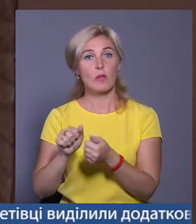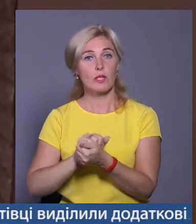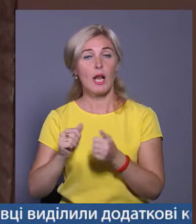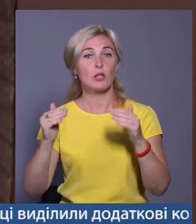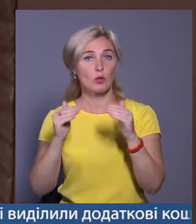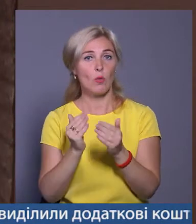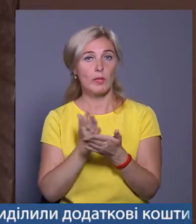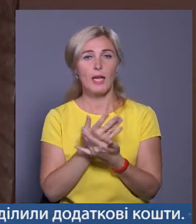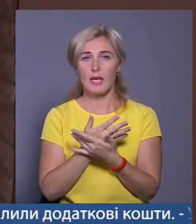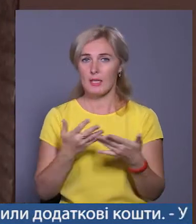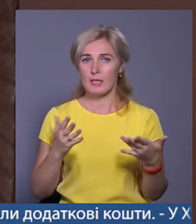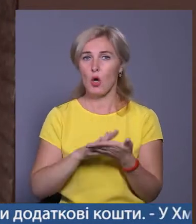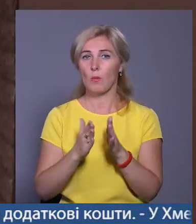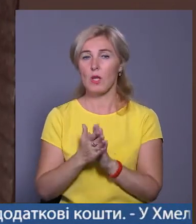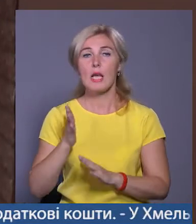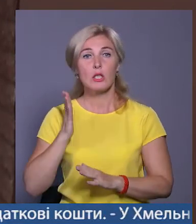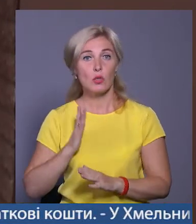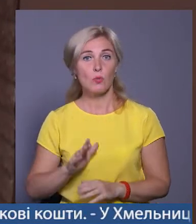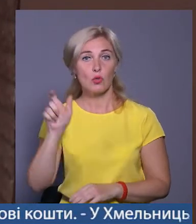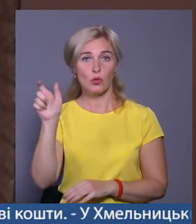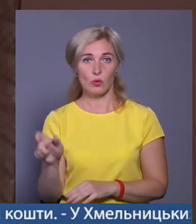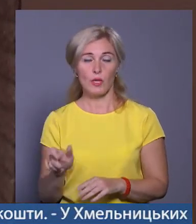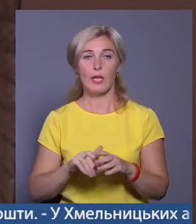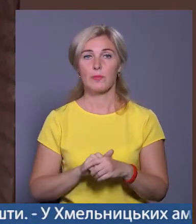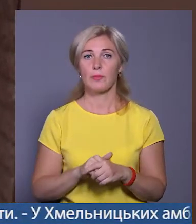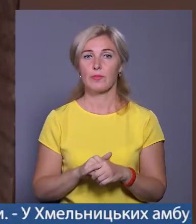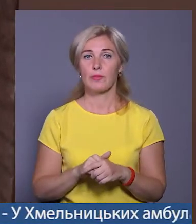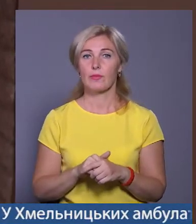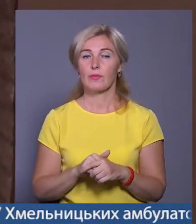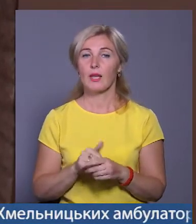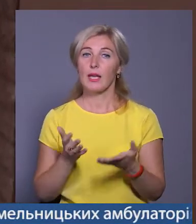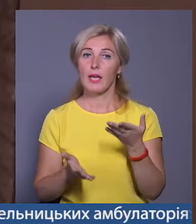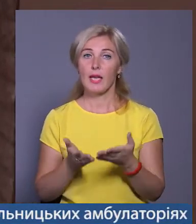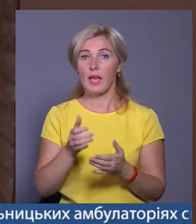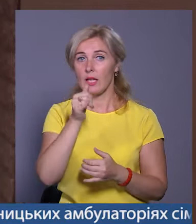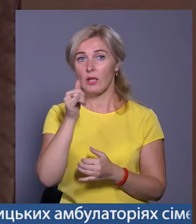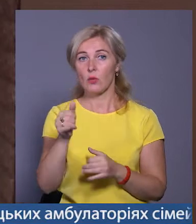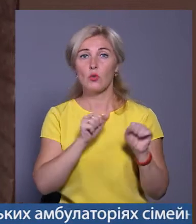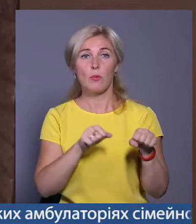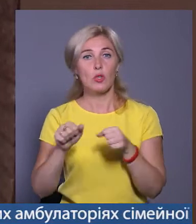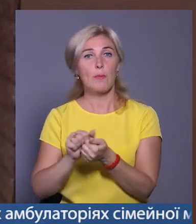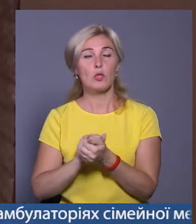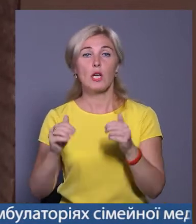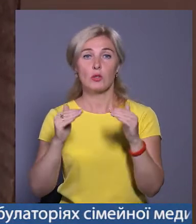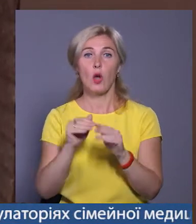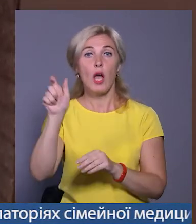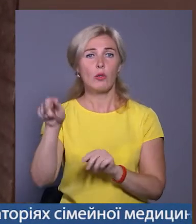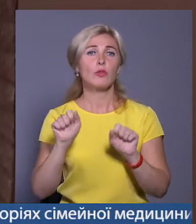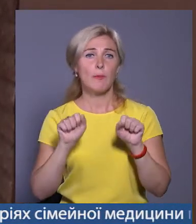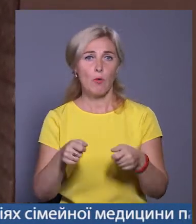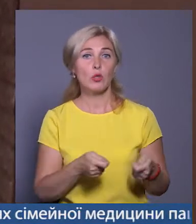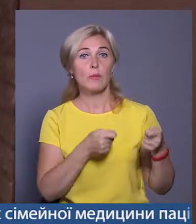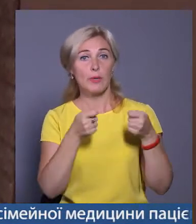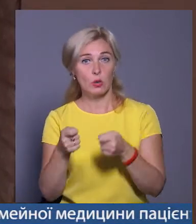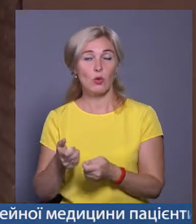Є різні обставини, які змушують людей, або, точніше, не змушують, а які не дають можливості попрати вдома. Тому люди можуть сюди приходити на